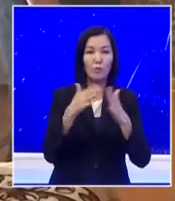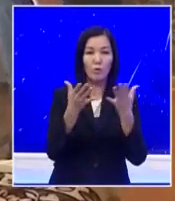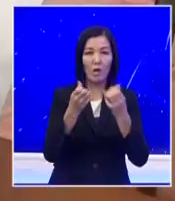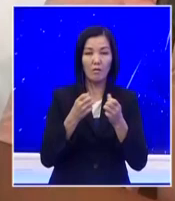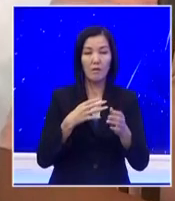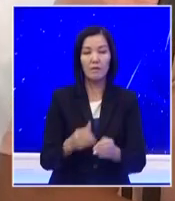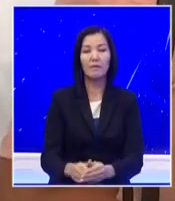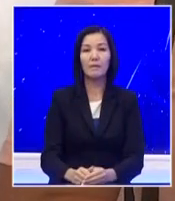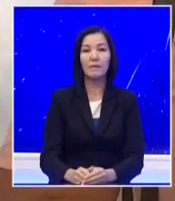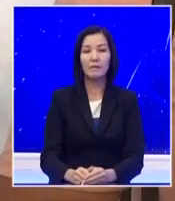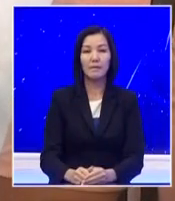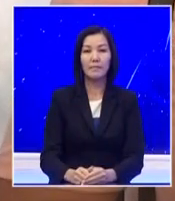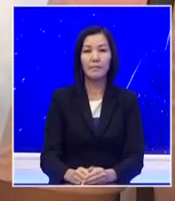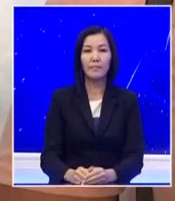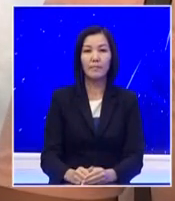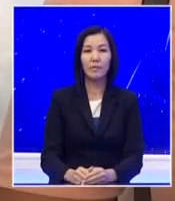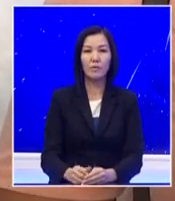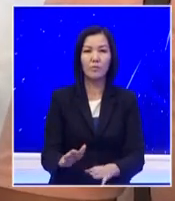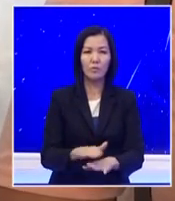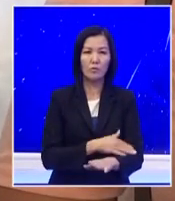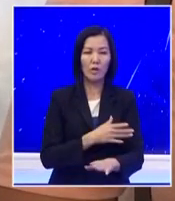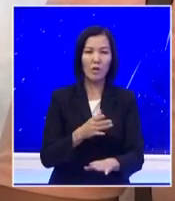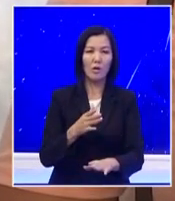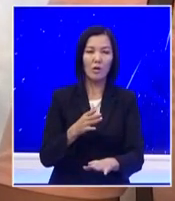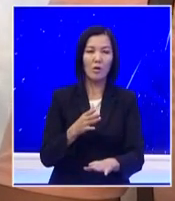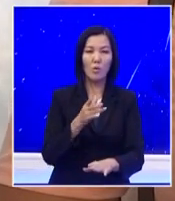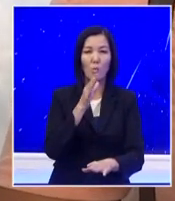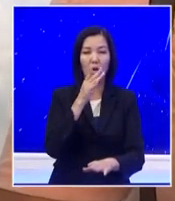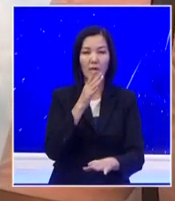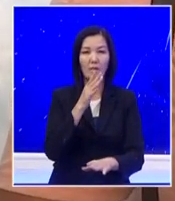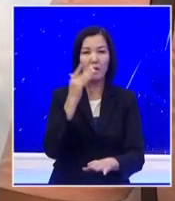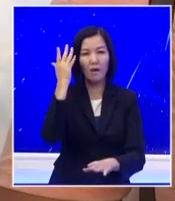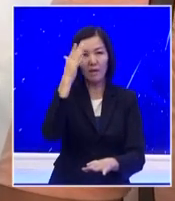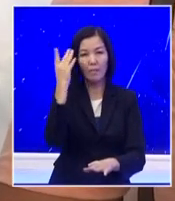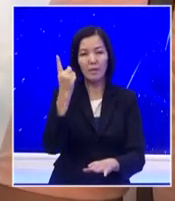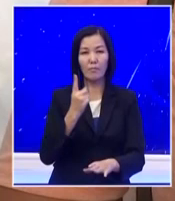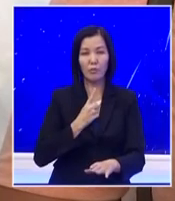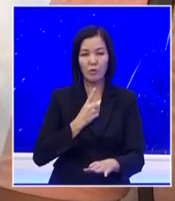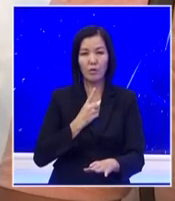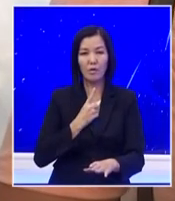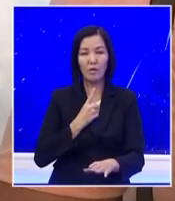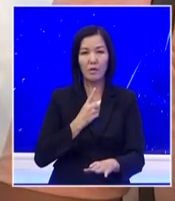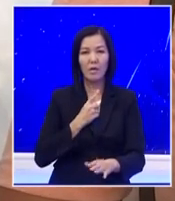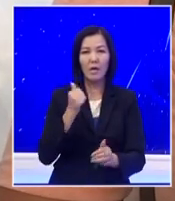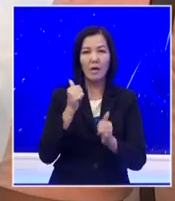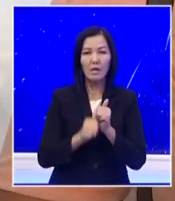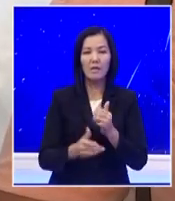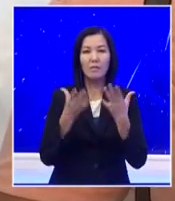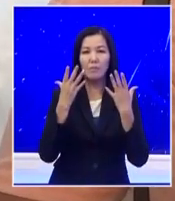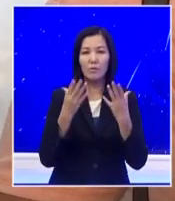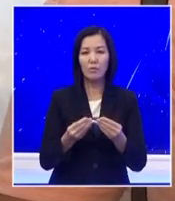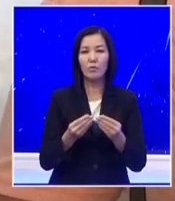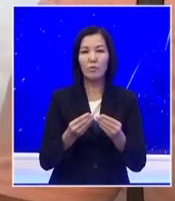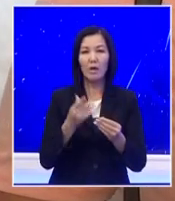кенелді. Енді қанша уақыт армандап күтті қой осы күнді. Қанша уақыт күтті, қанша жерде. Каждый күн ұйықтағанда